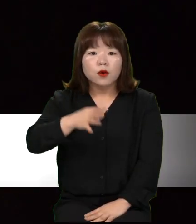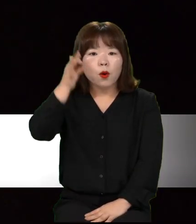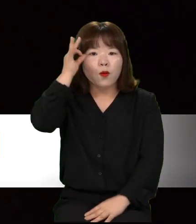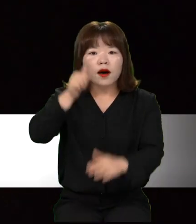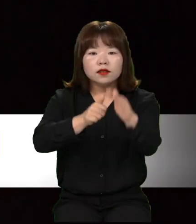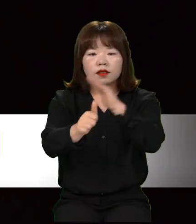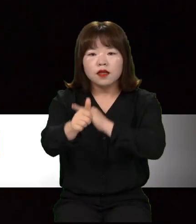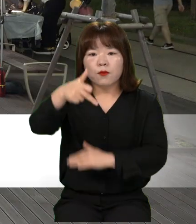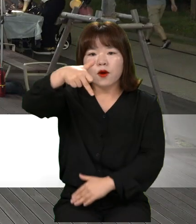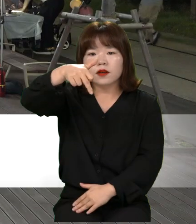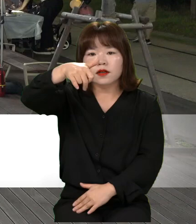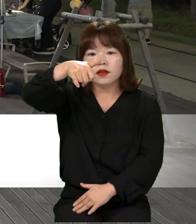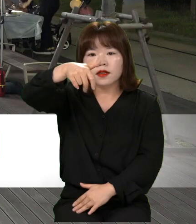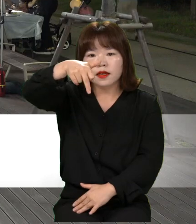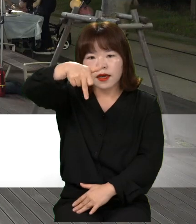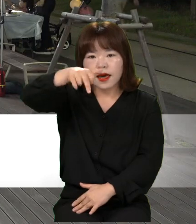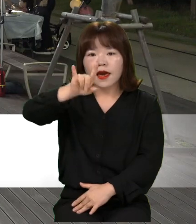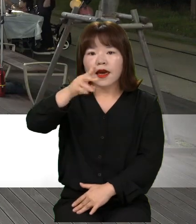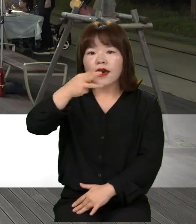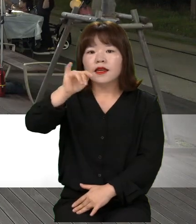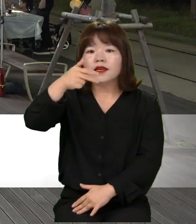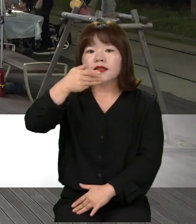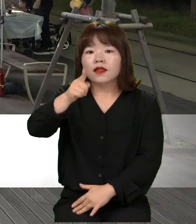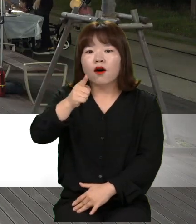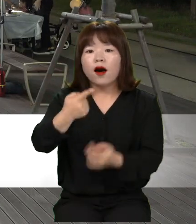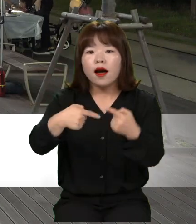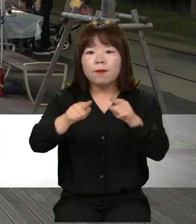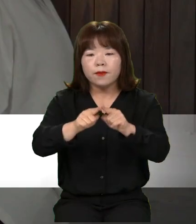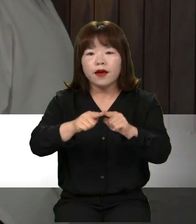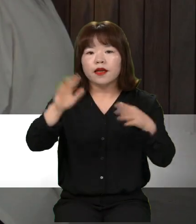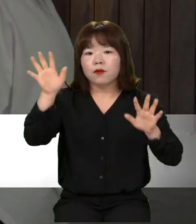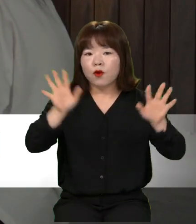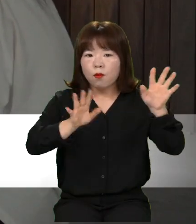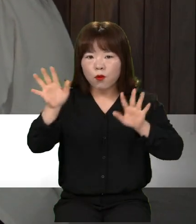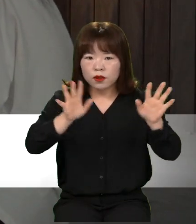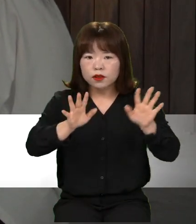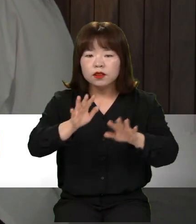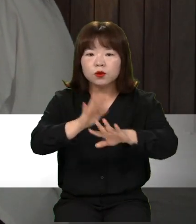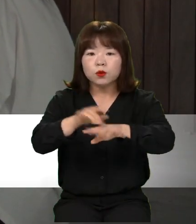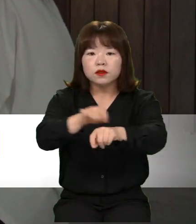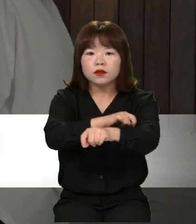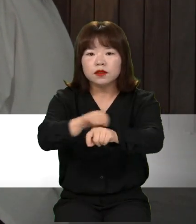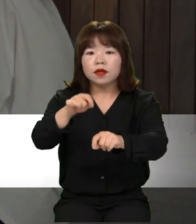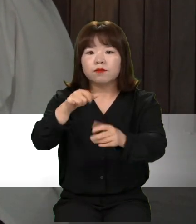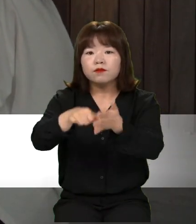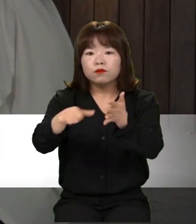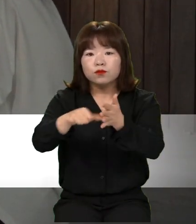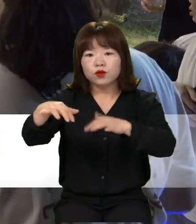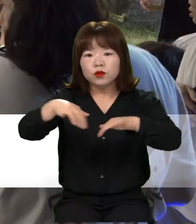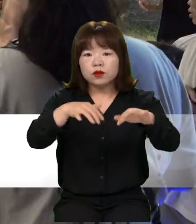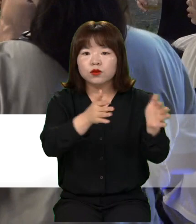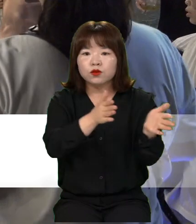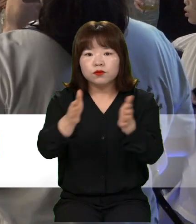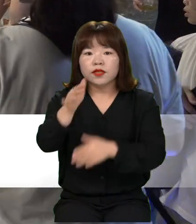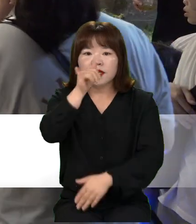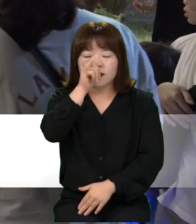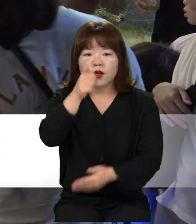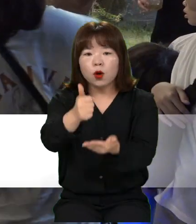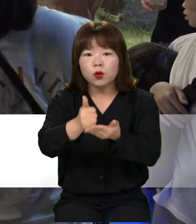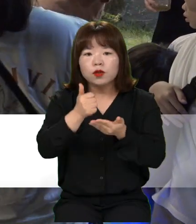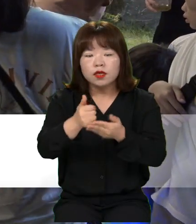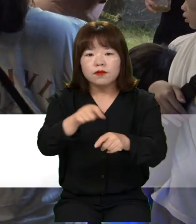이와 함께 포항시를 대표하는 지역 캐릭터들과 함께한 퍼포먼스 마덴 락 농특산물로드 등이